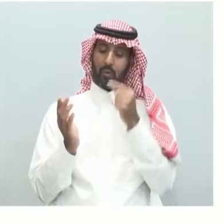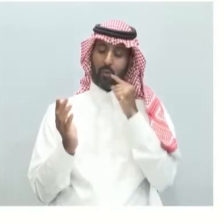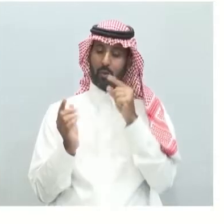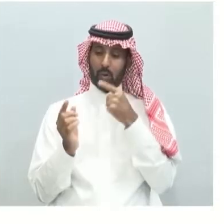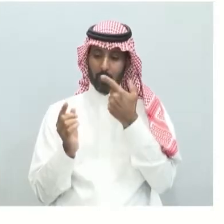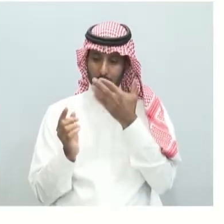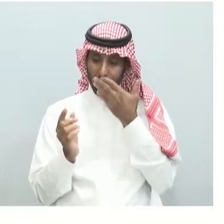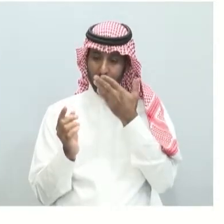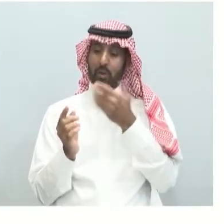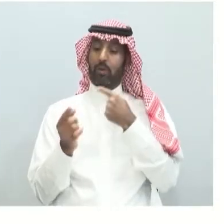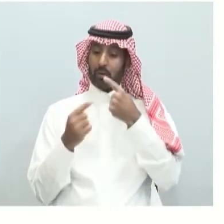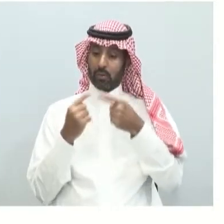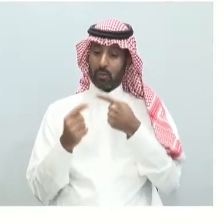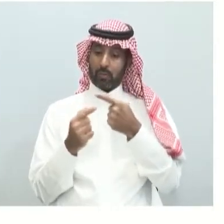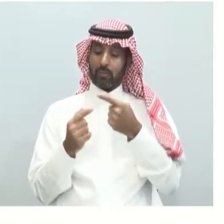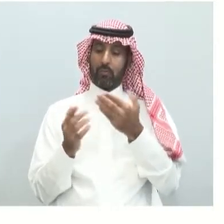والوقف